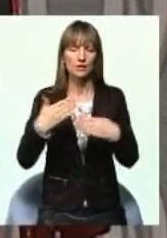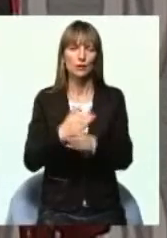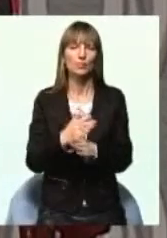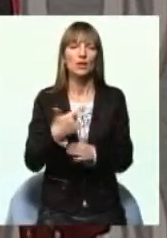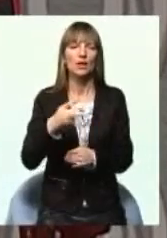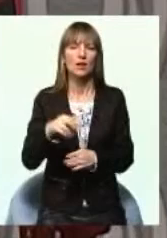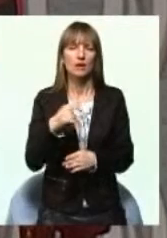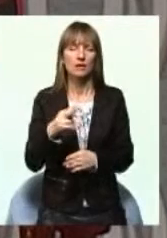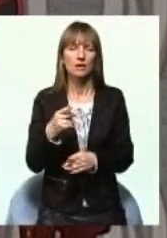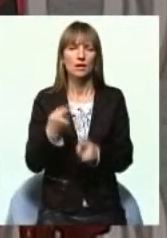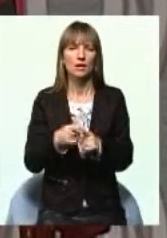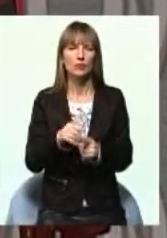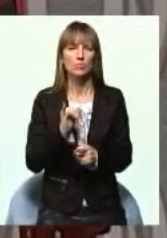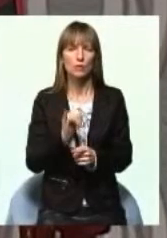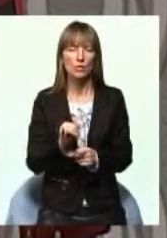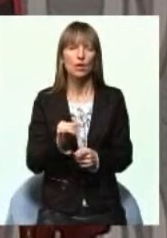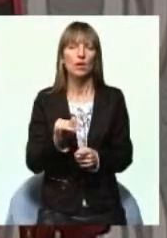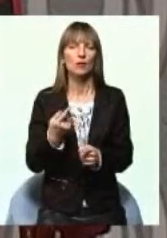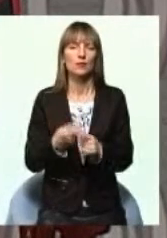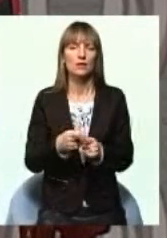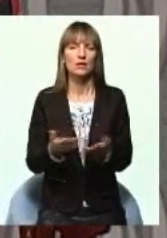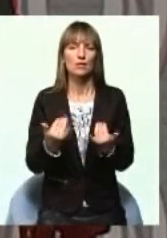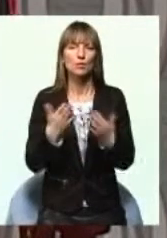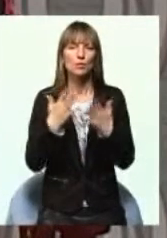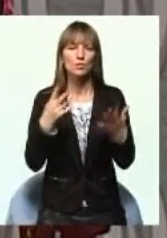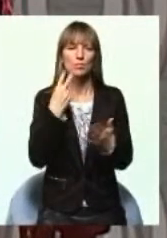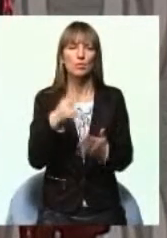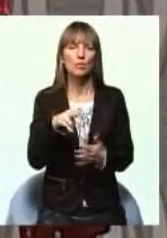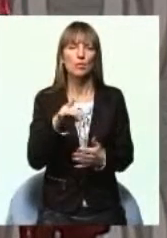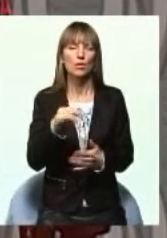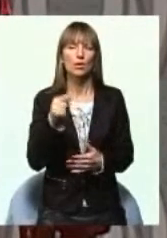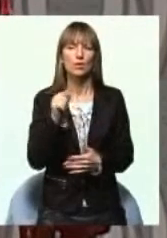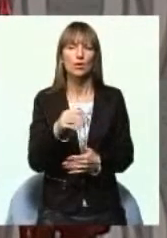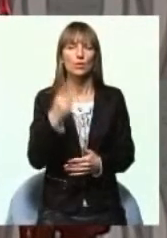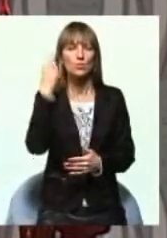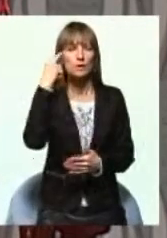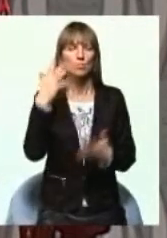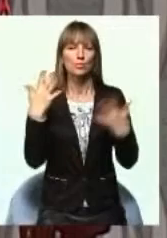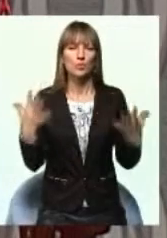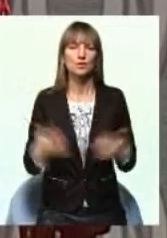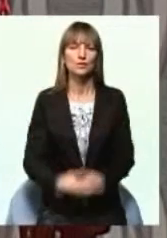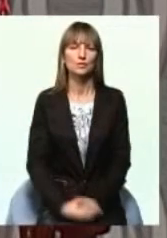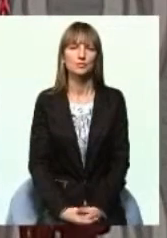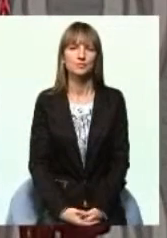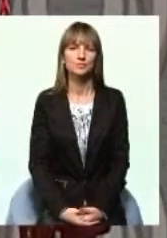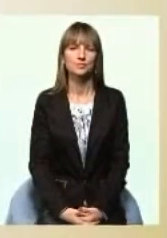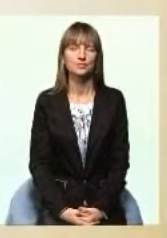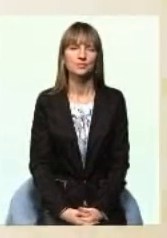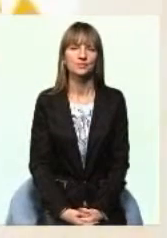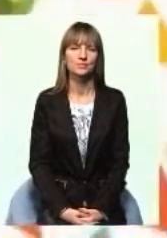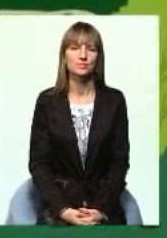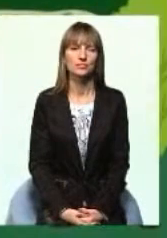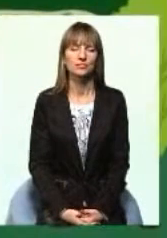таке негативне природне явище. Тож, давайте зараз більше подивимось про нього і дізнаємось трошки більше.